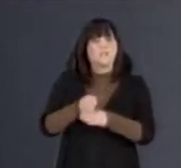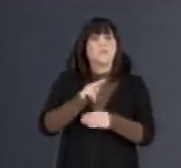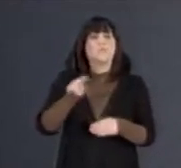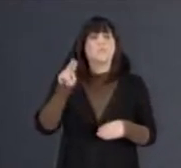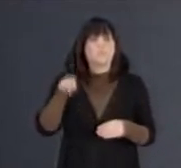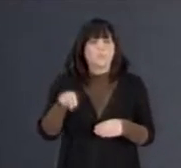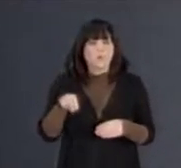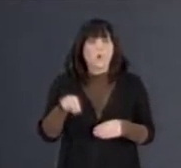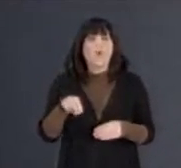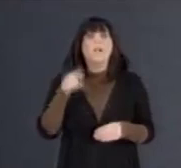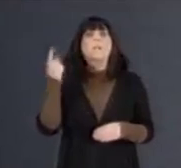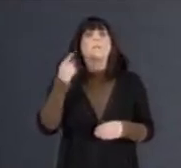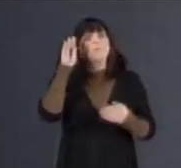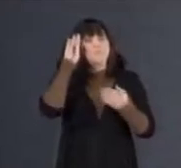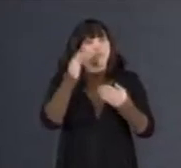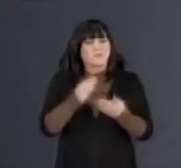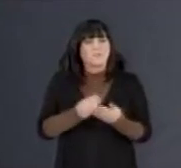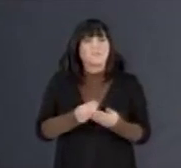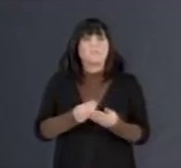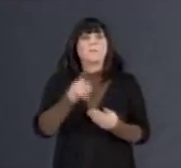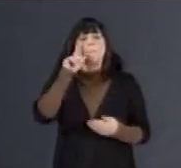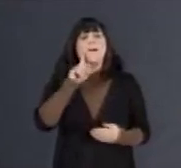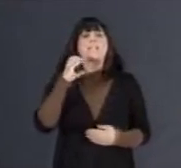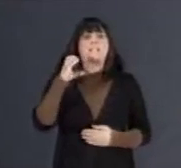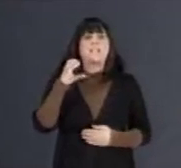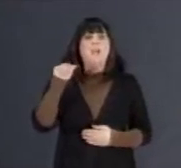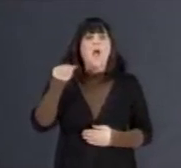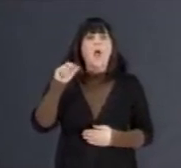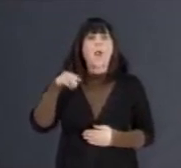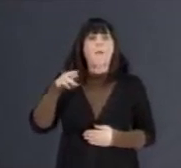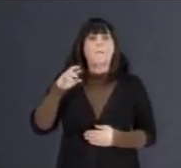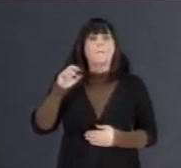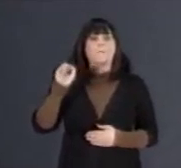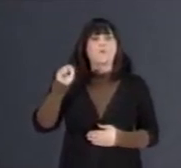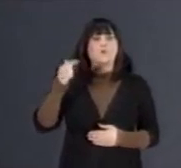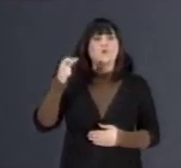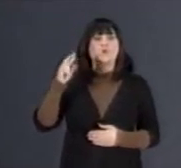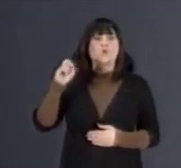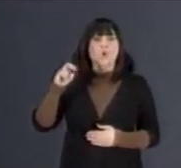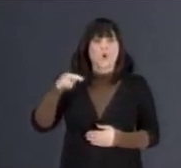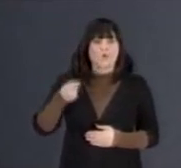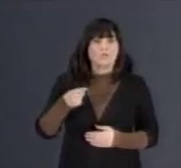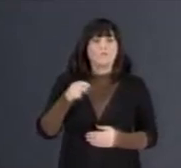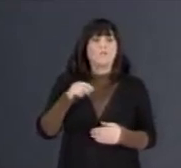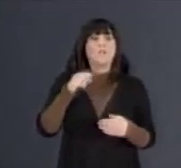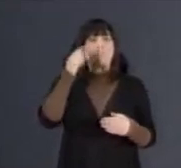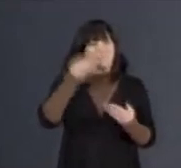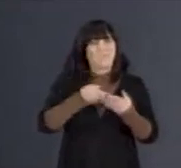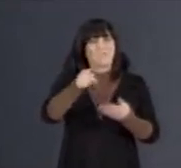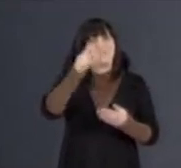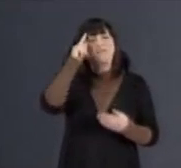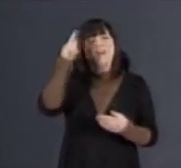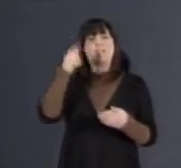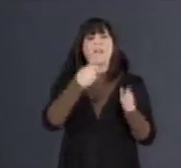Commission who annually charge Alright, Cecilia Mahmström,nie.ivi partnership inFans